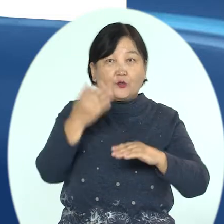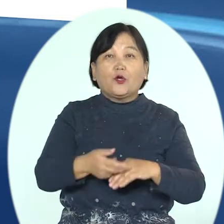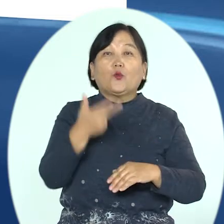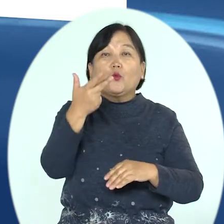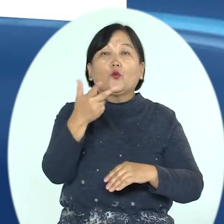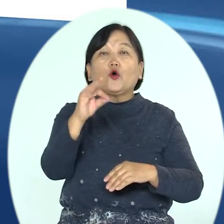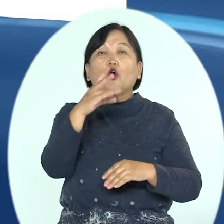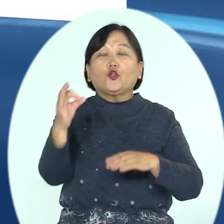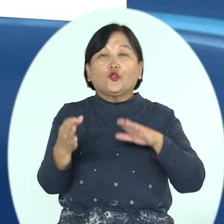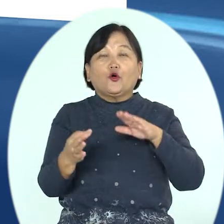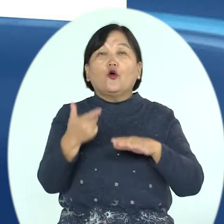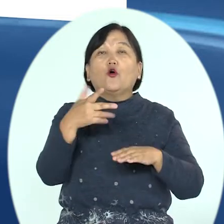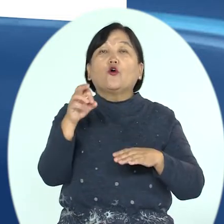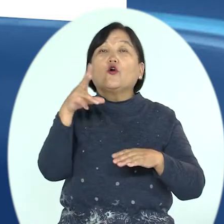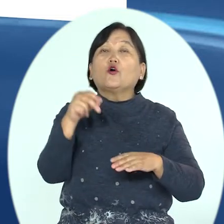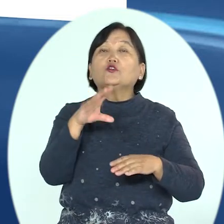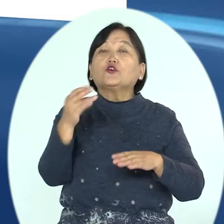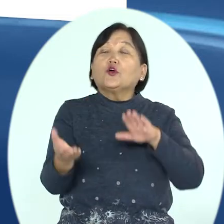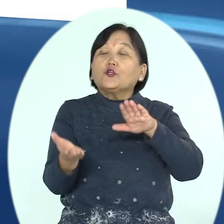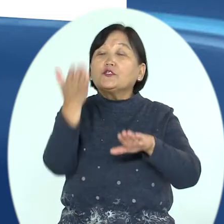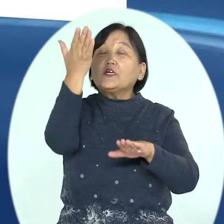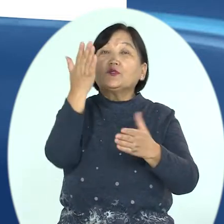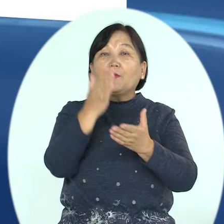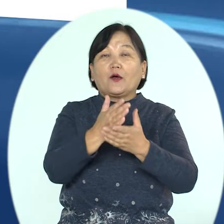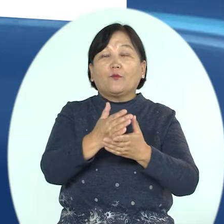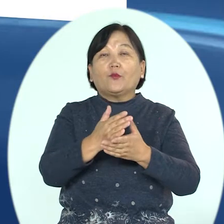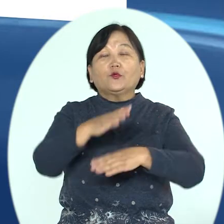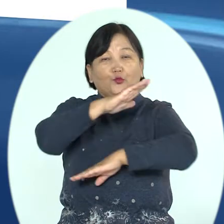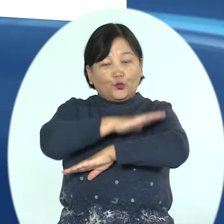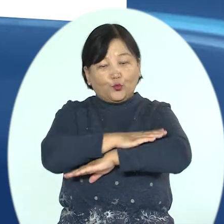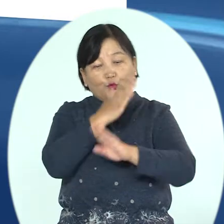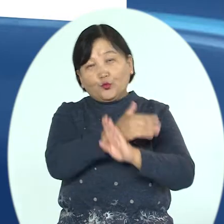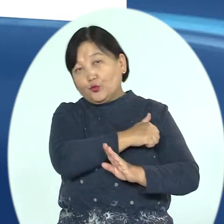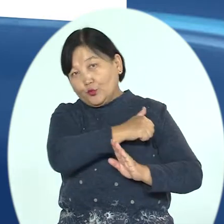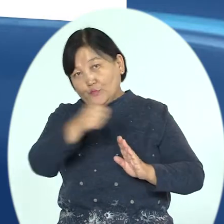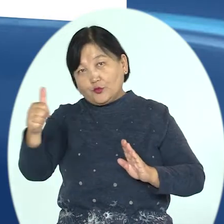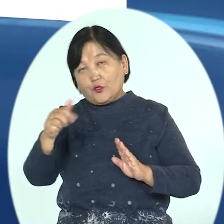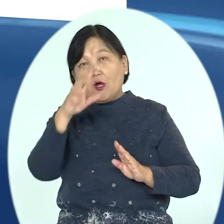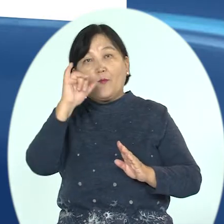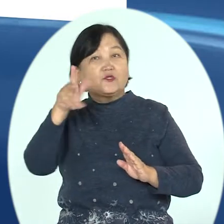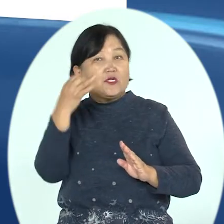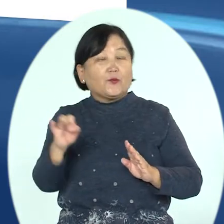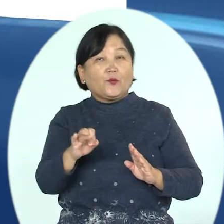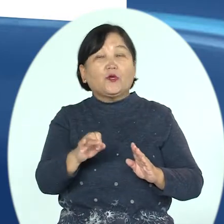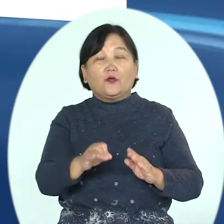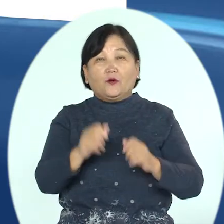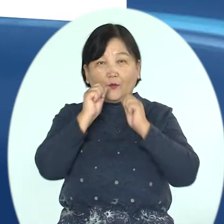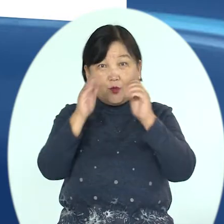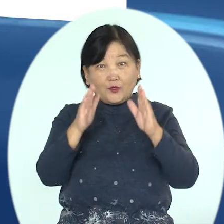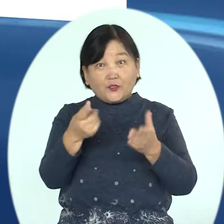суралцсан тохиолдолд бол сургалтын төлбөрөө төгсөн төгслөө буцалтгүй тусламжаар авах ийм боломж